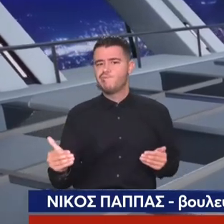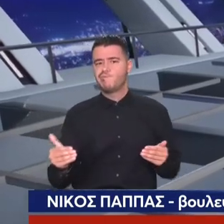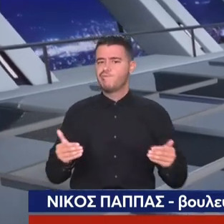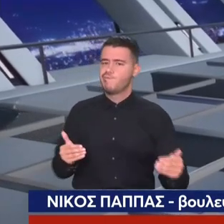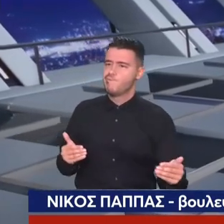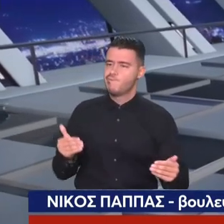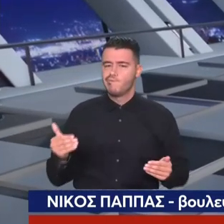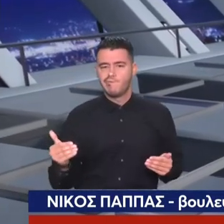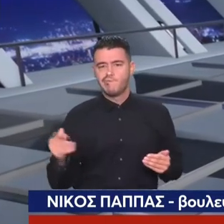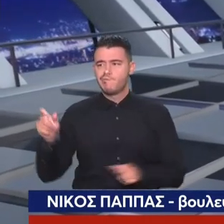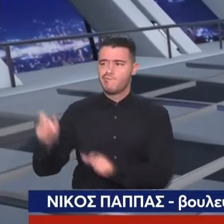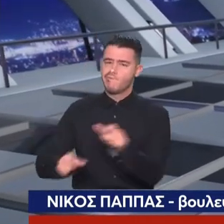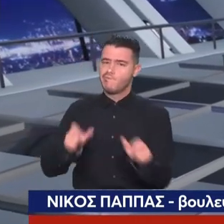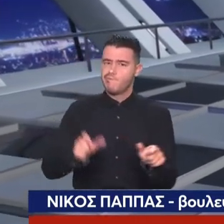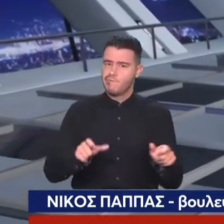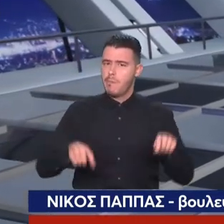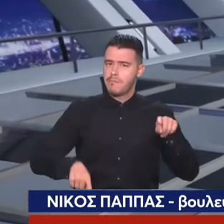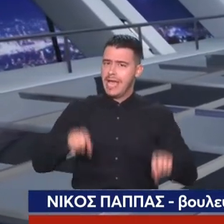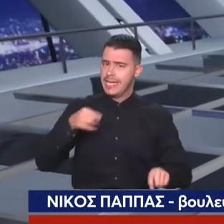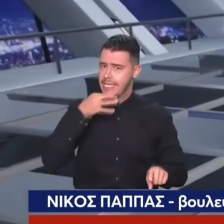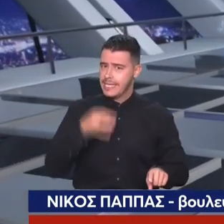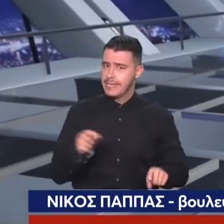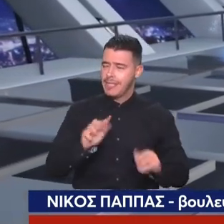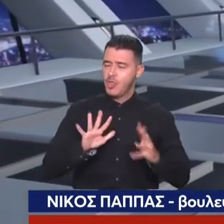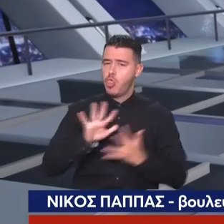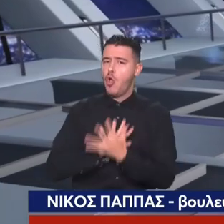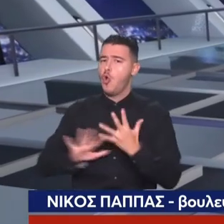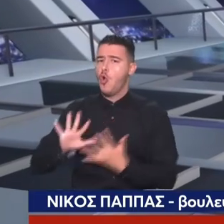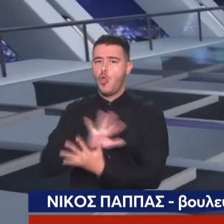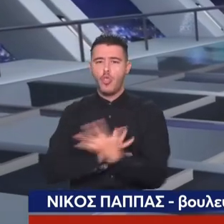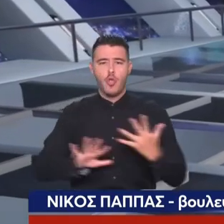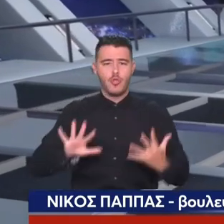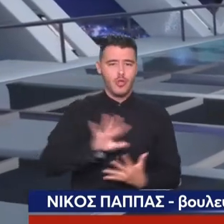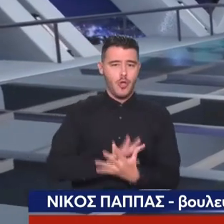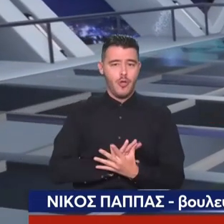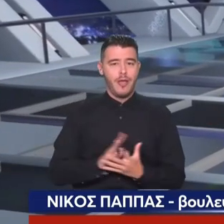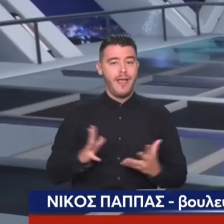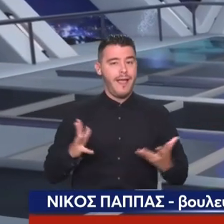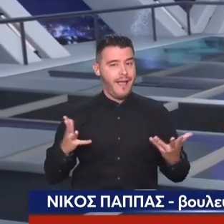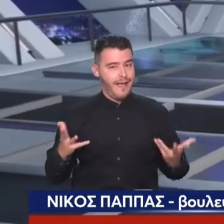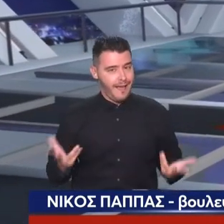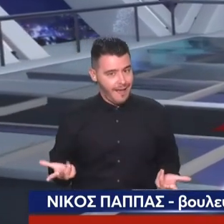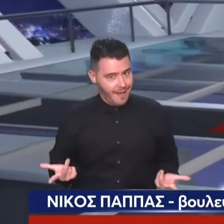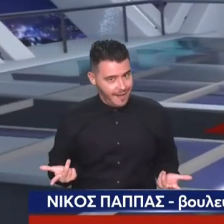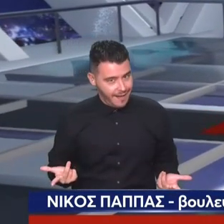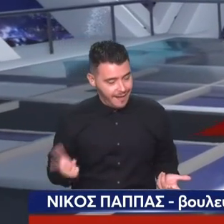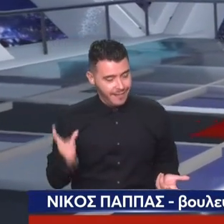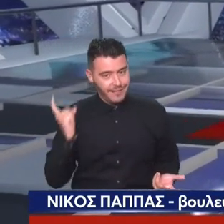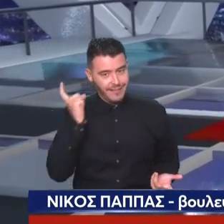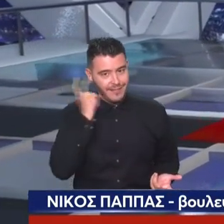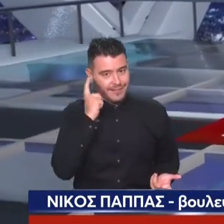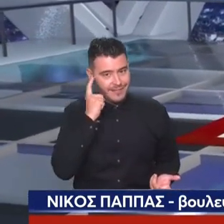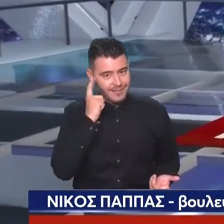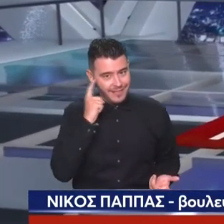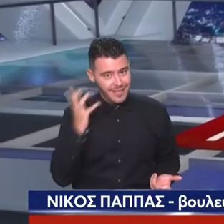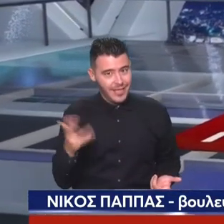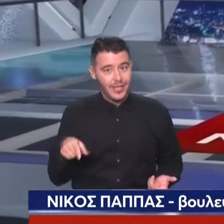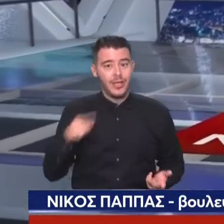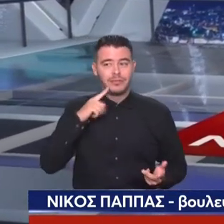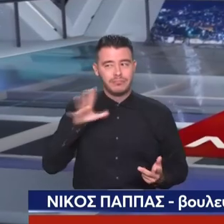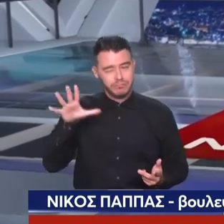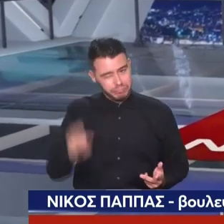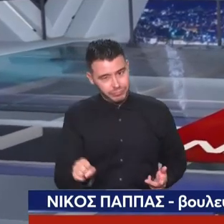τώρα. Τώρα μου αρέσει πολύ. Είναι η αλήθεια. Τώρα μου αρέσει πολύ γιατί αρχίζω να καταλαβαίνω ποιο θα μιλήσει πολιτικά. Εξ ονόματος Κασελάκη. Όχι, δεν